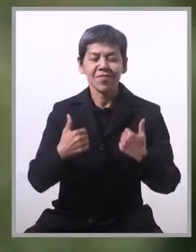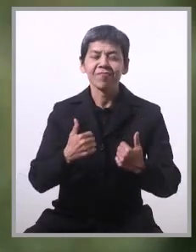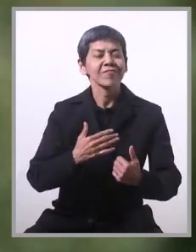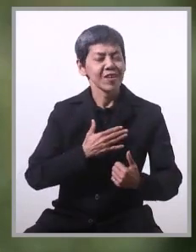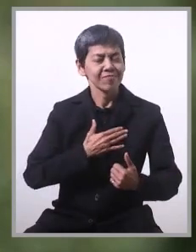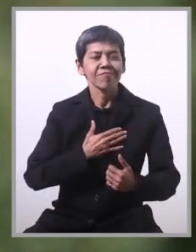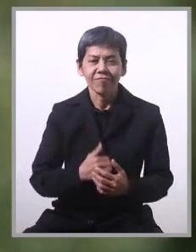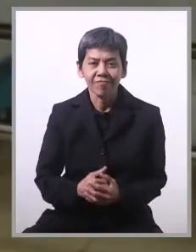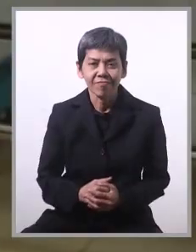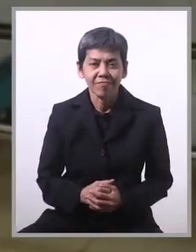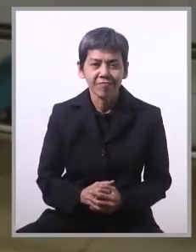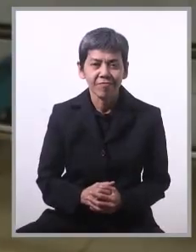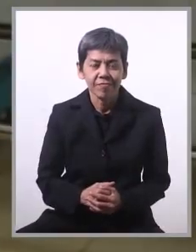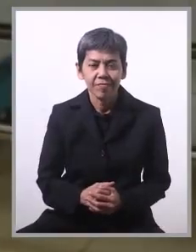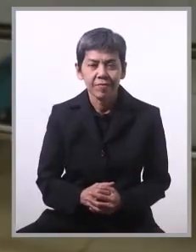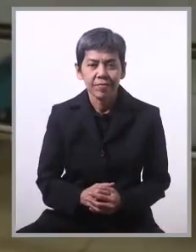คะ